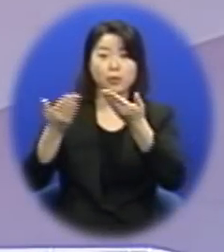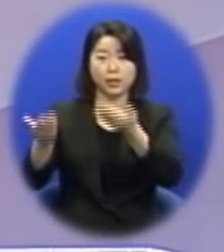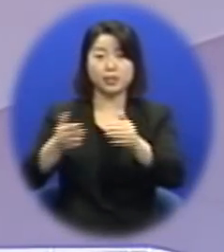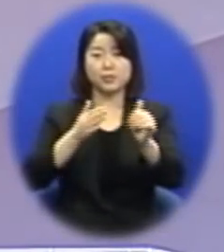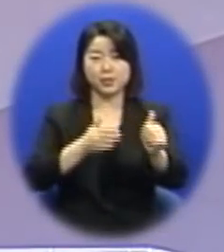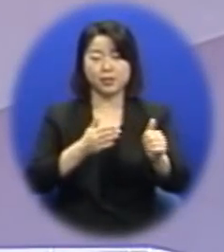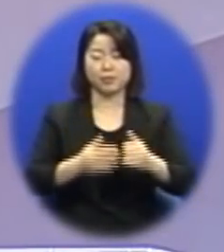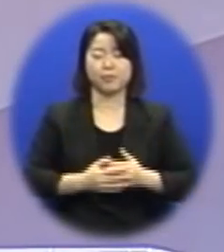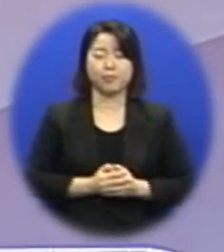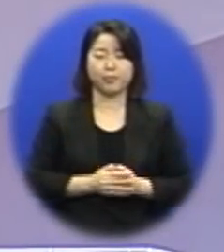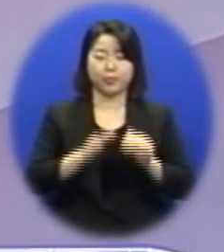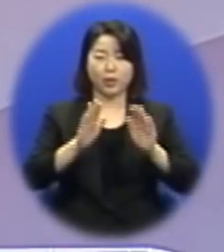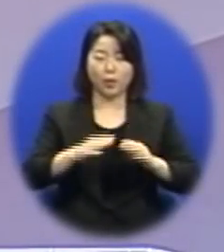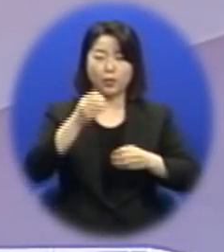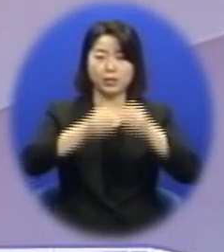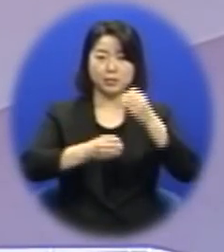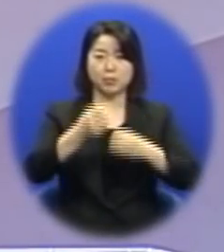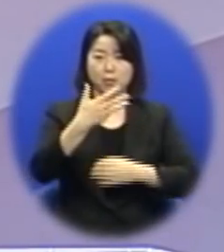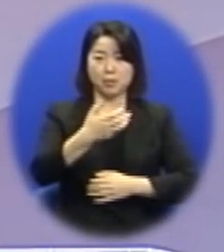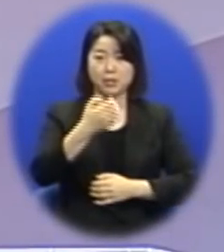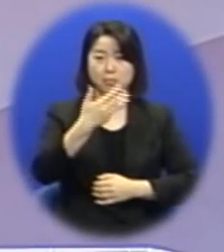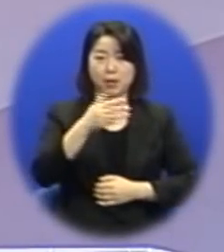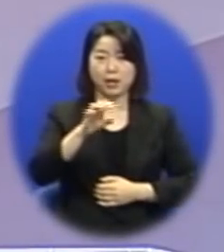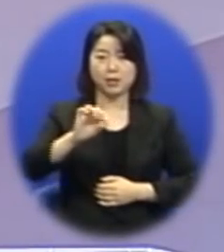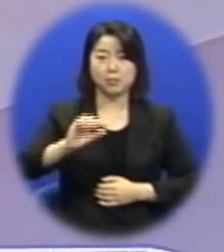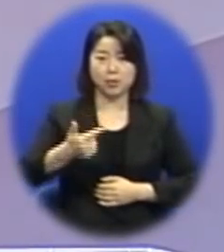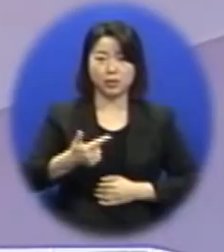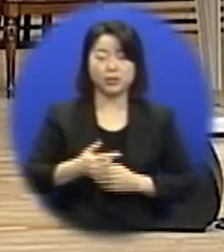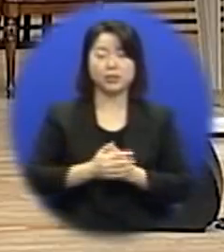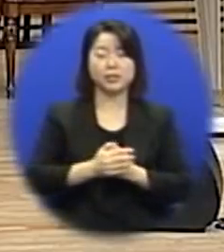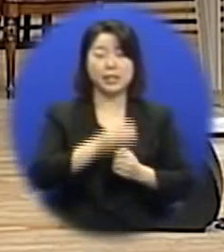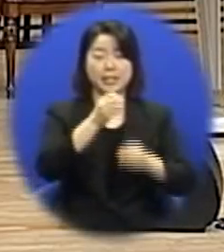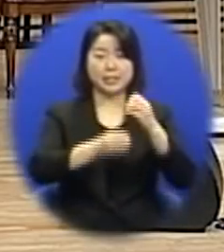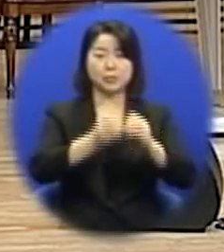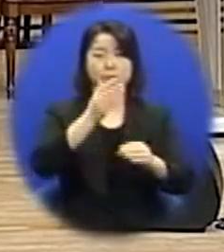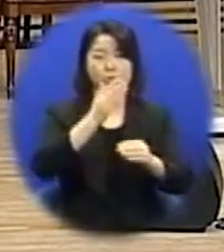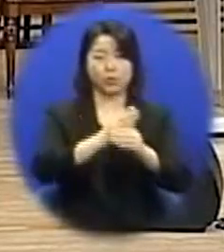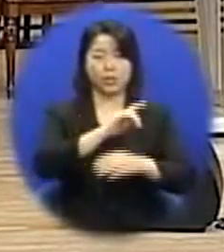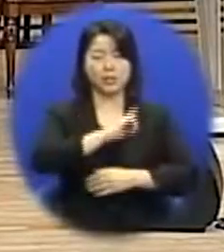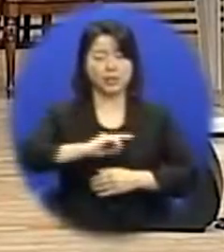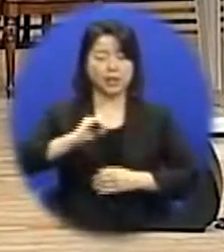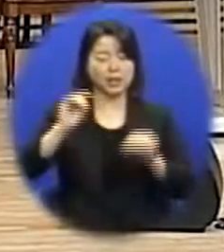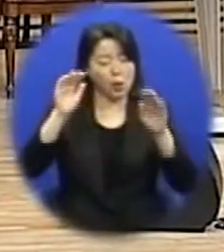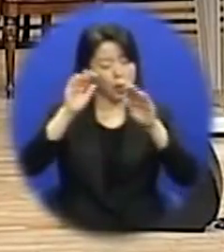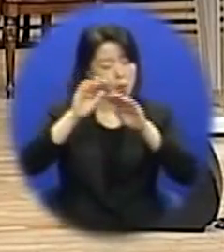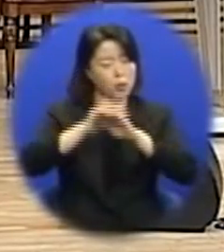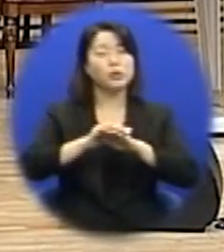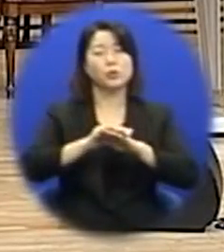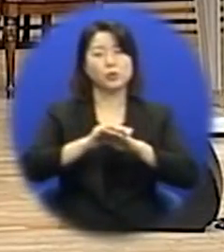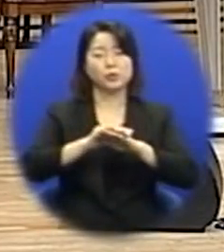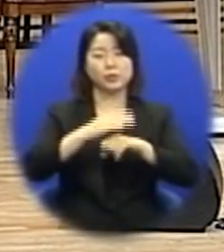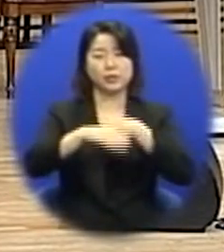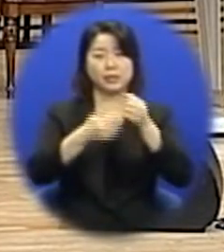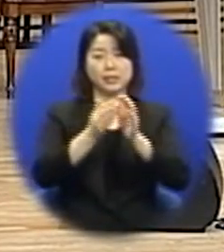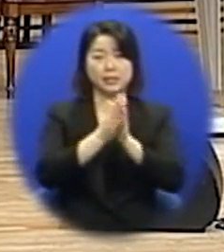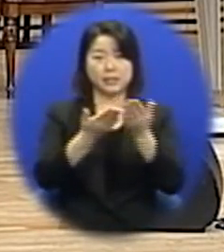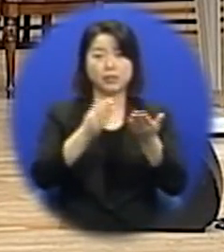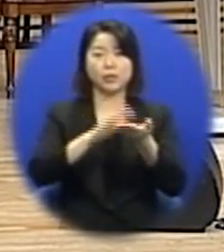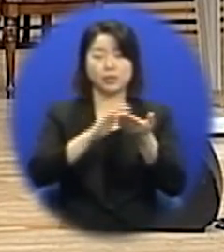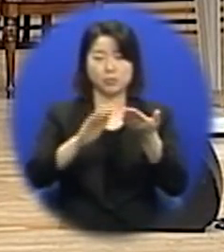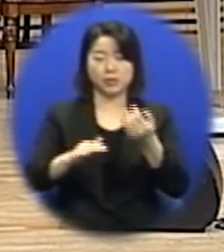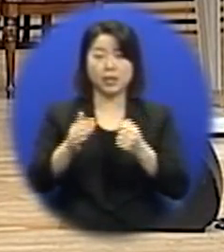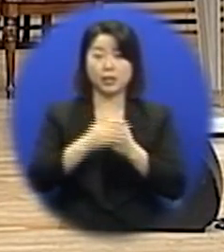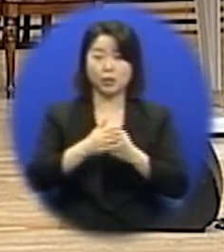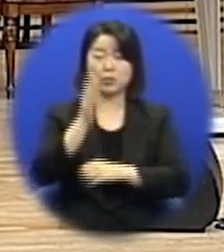자 오늘이 시편 88편 시편 중에서 가장 어두운 성경입니다 아 그런 뜻에서 설교하는